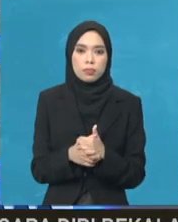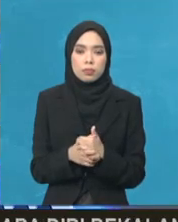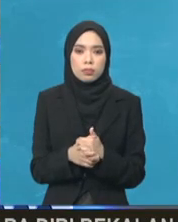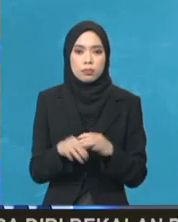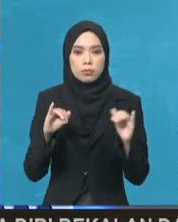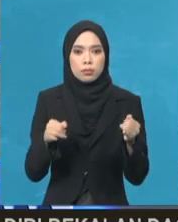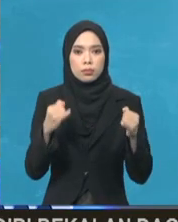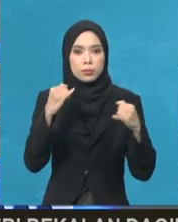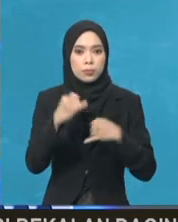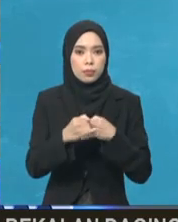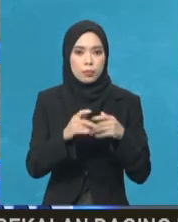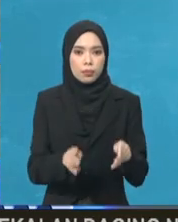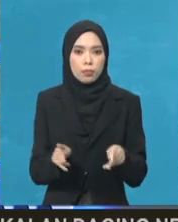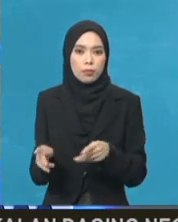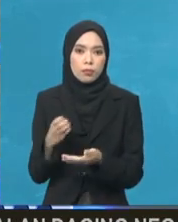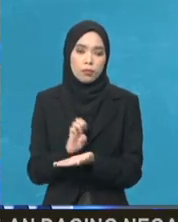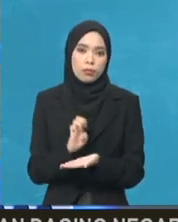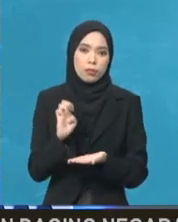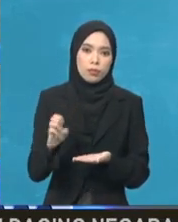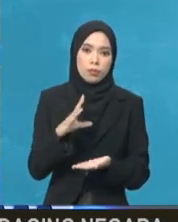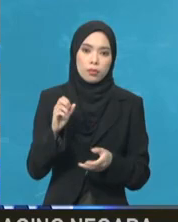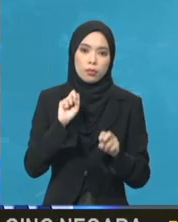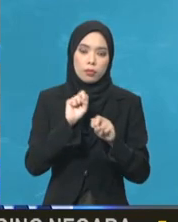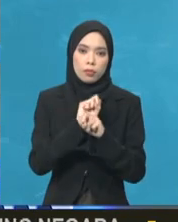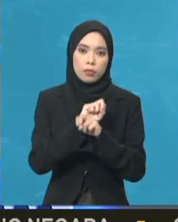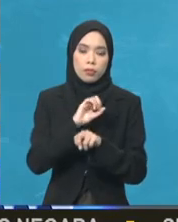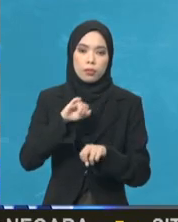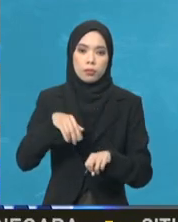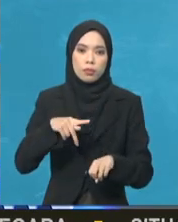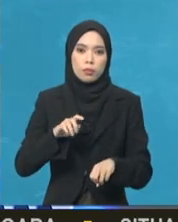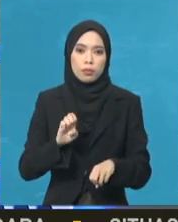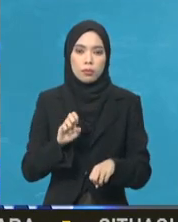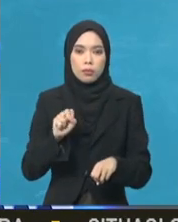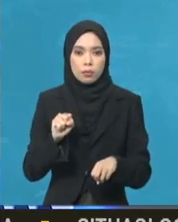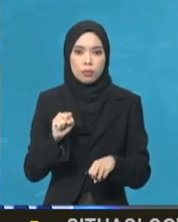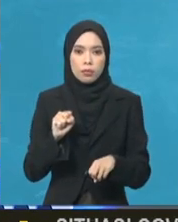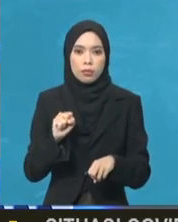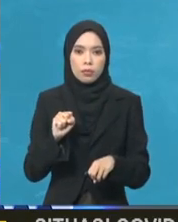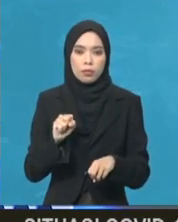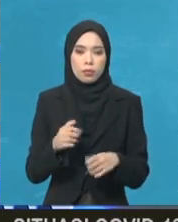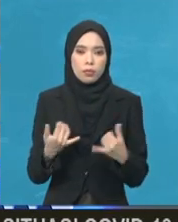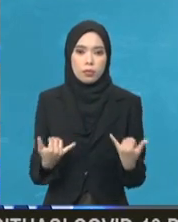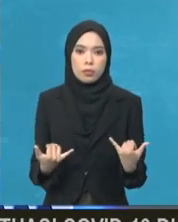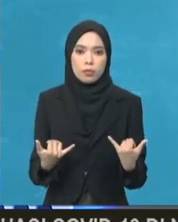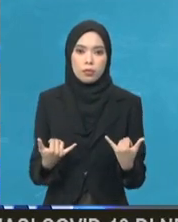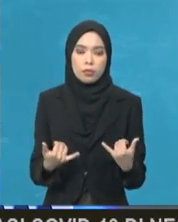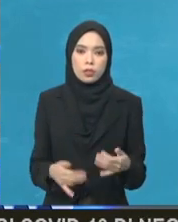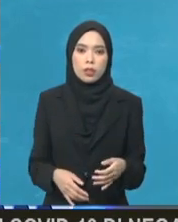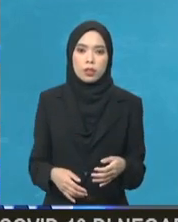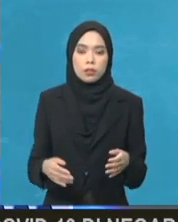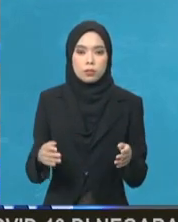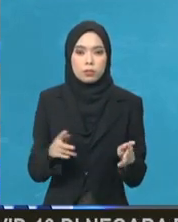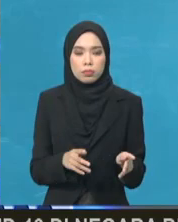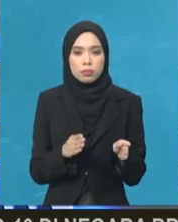Hai jabatan perancangan ekonomi dan statistik BPS kementerian keuangan dan ekonomi sedang mengendalikan peringkat pertama